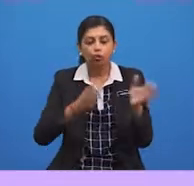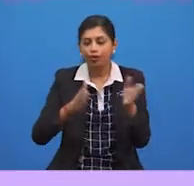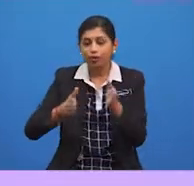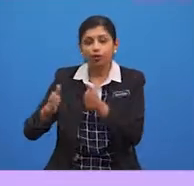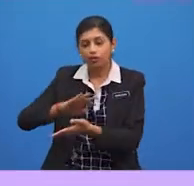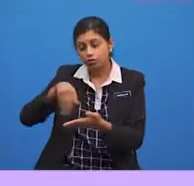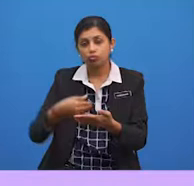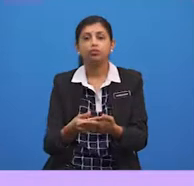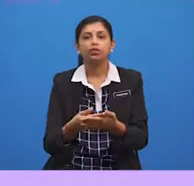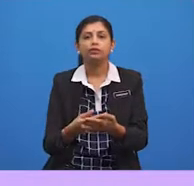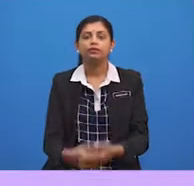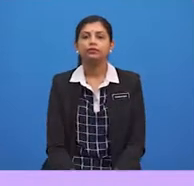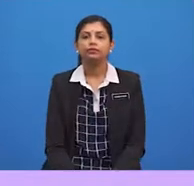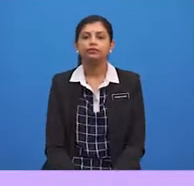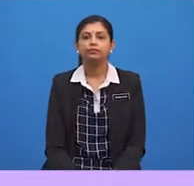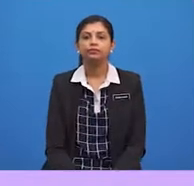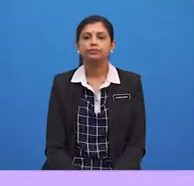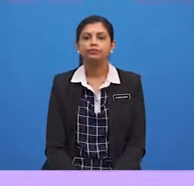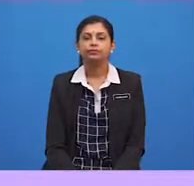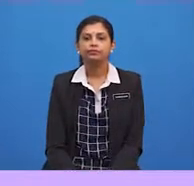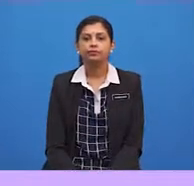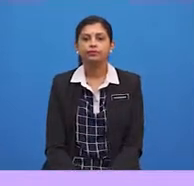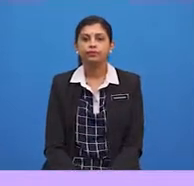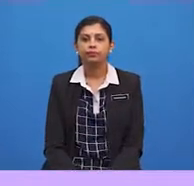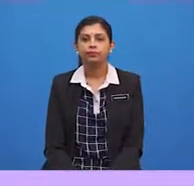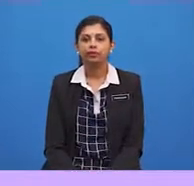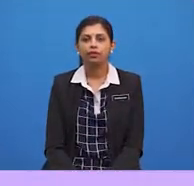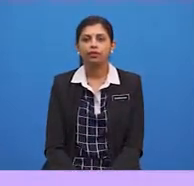untuk penduduk setempat.